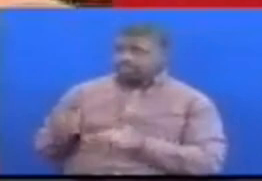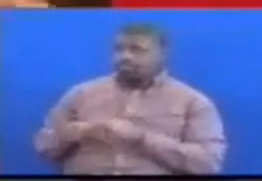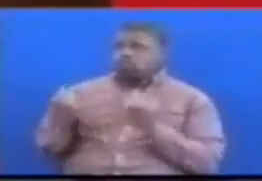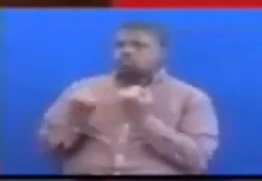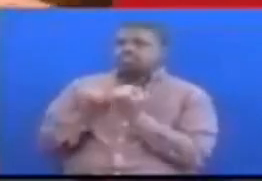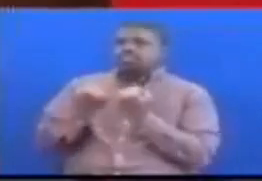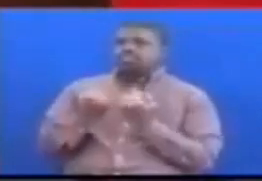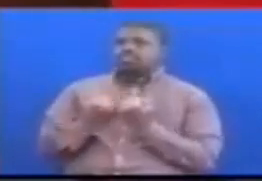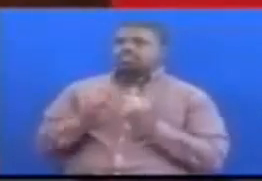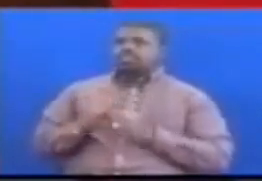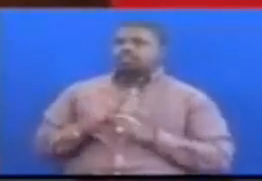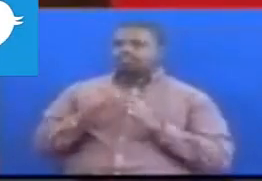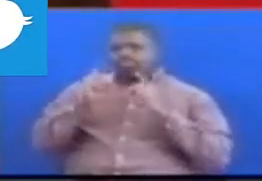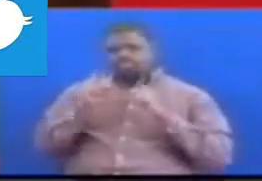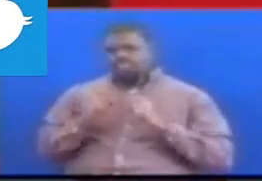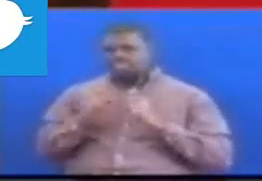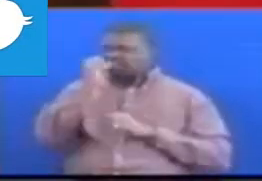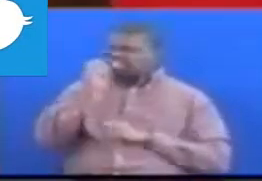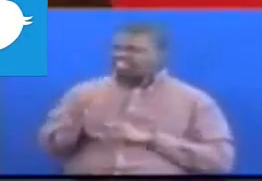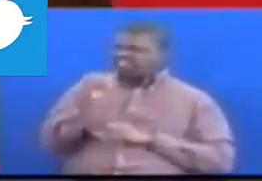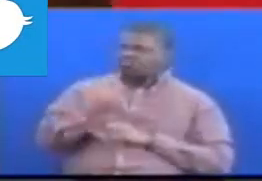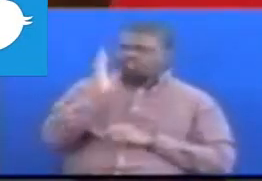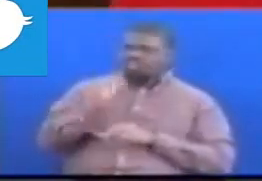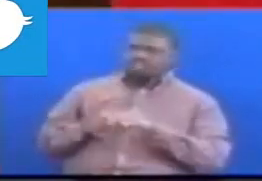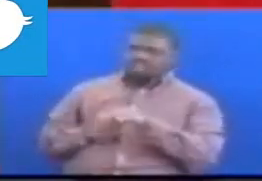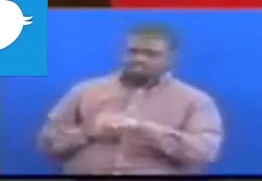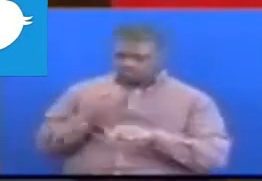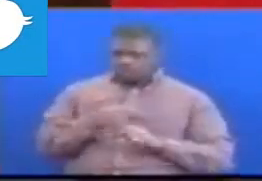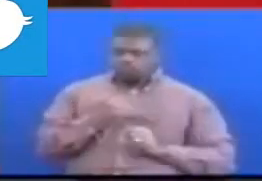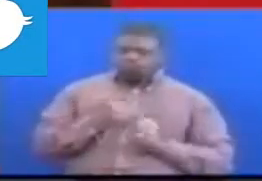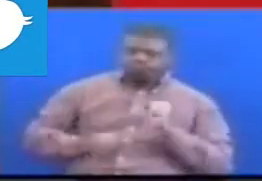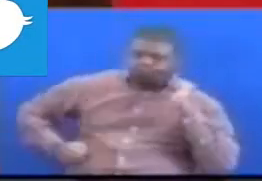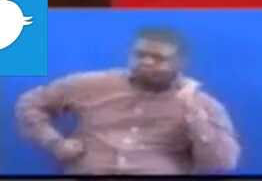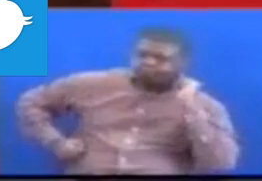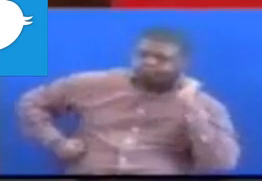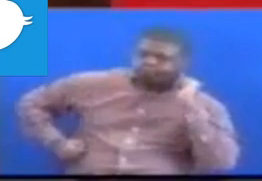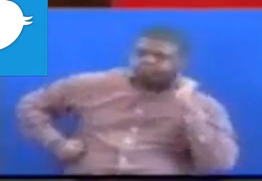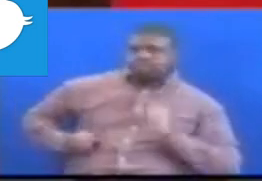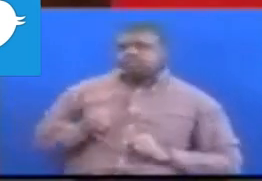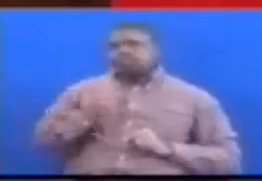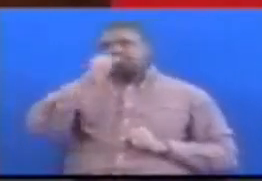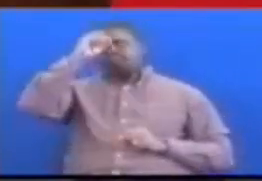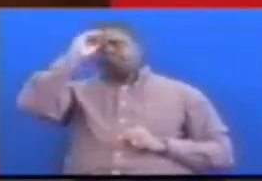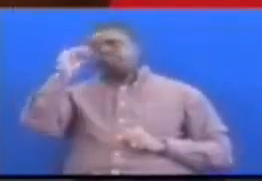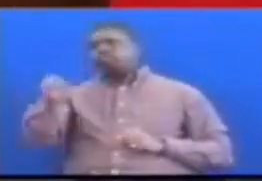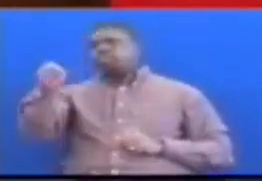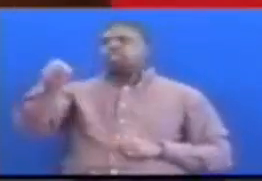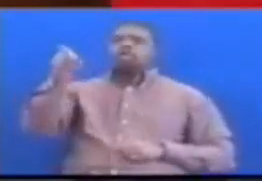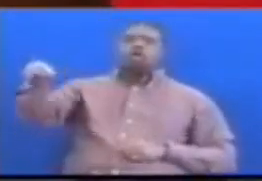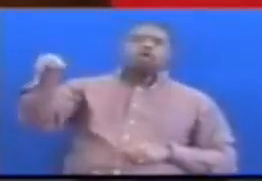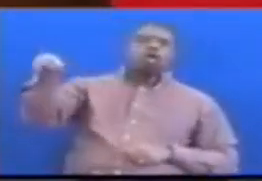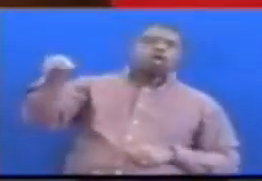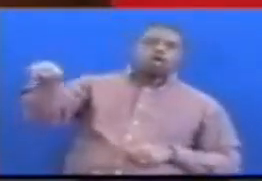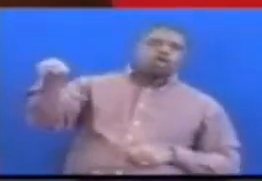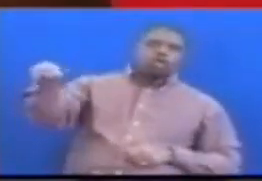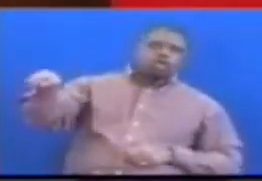kutengeneza taswira chafu kwa serikali, watu wanakimbilia kwenda kuhisi kwamba wenda matukio